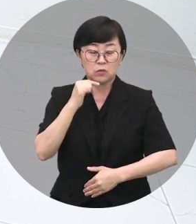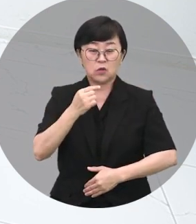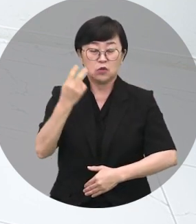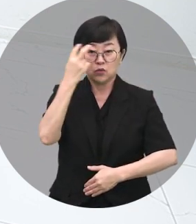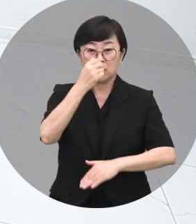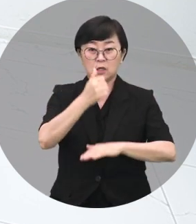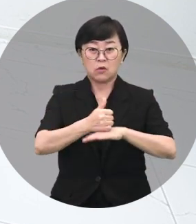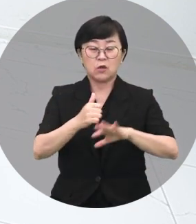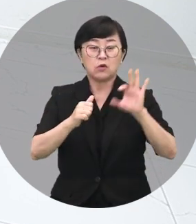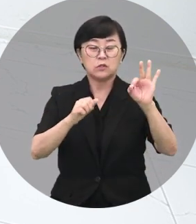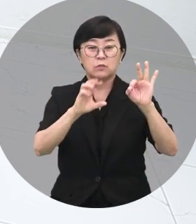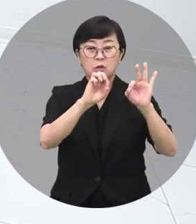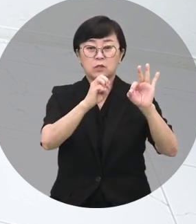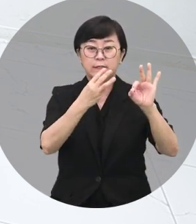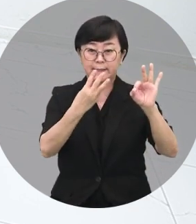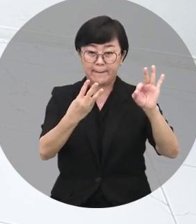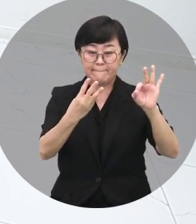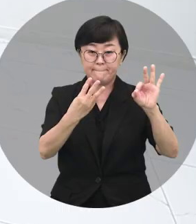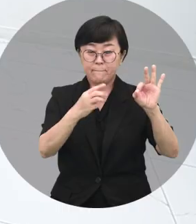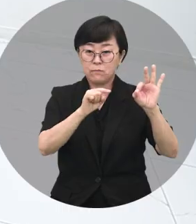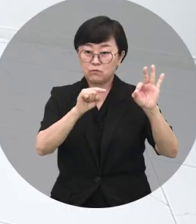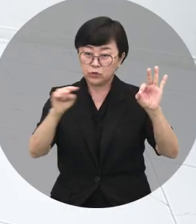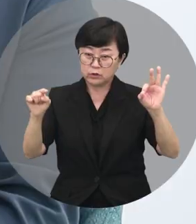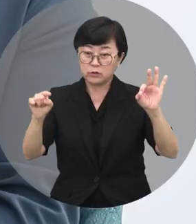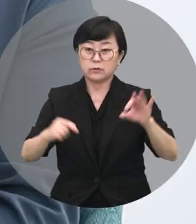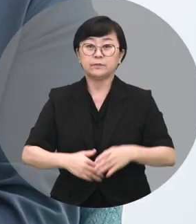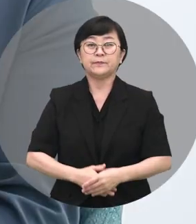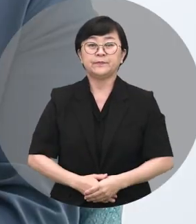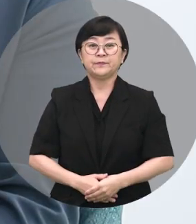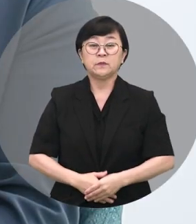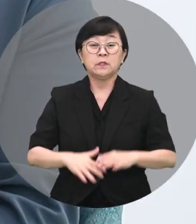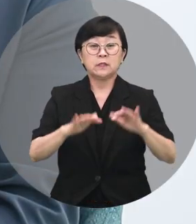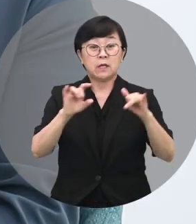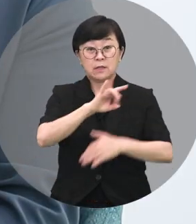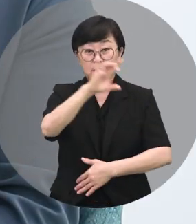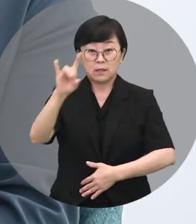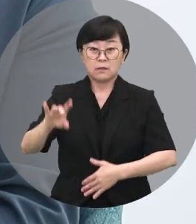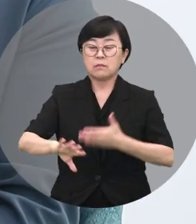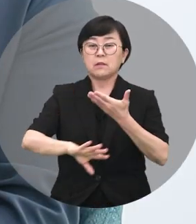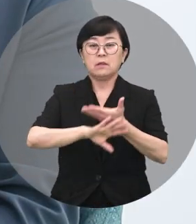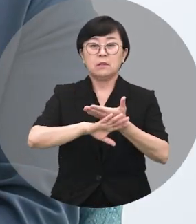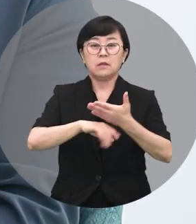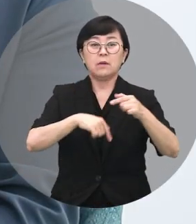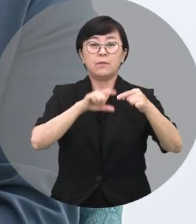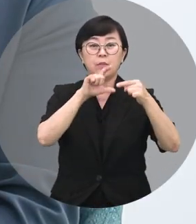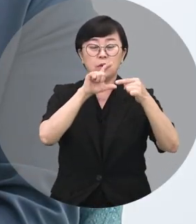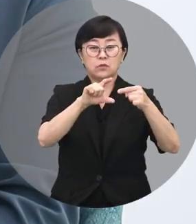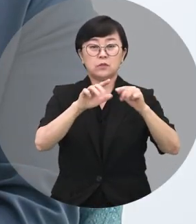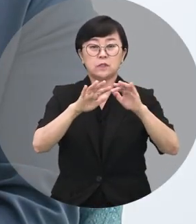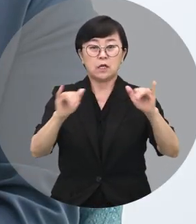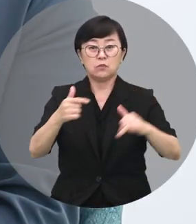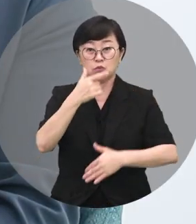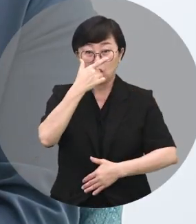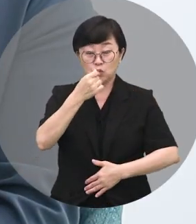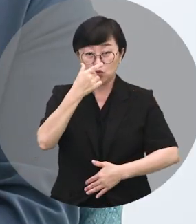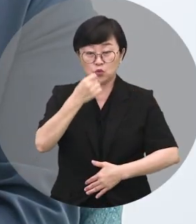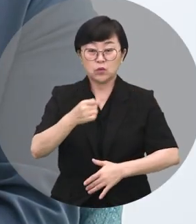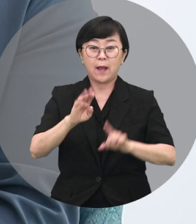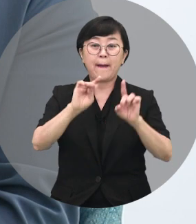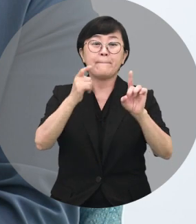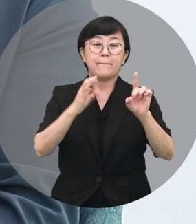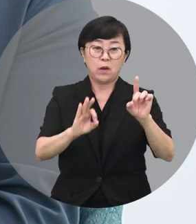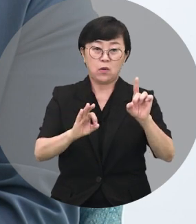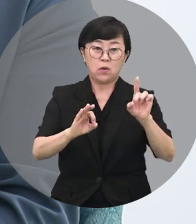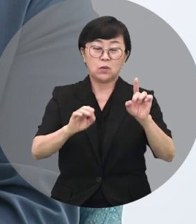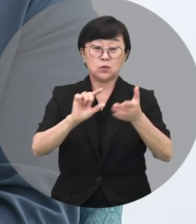농도가 0.03%부터 음주운전인데요. 사람에 따라 다르지만 평균 우리나라 사람들의 주량을 보면 소주 한